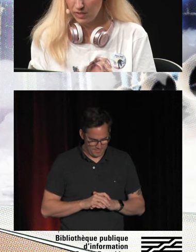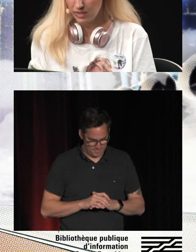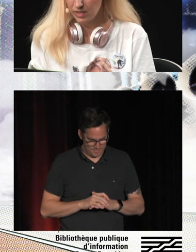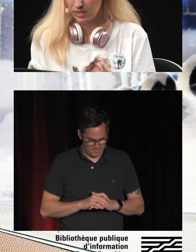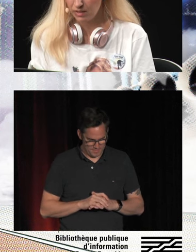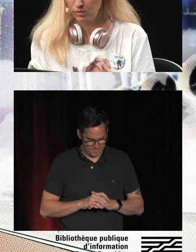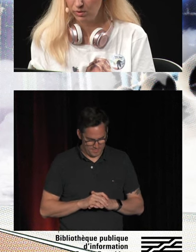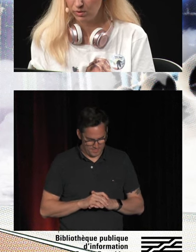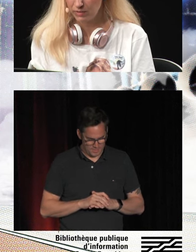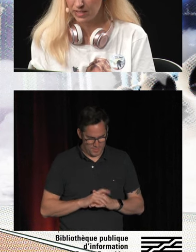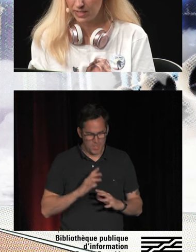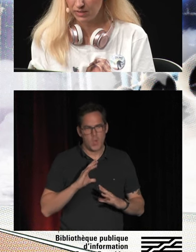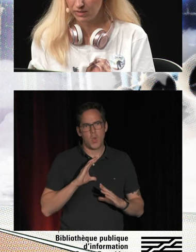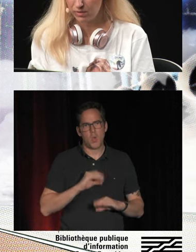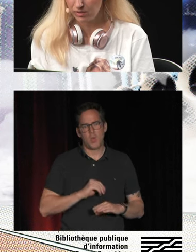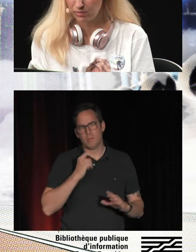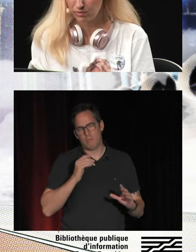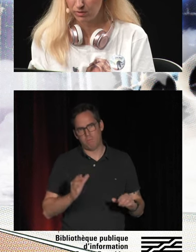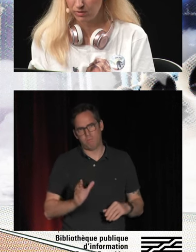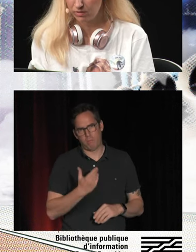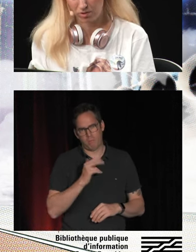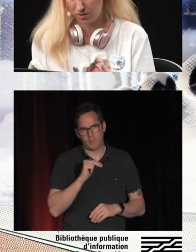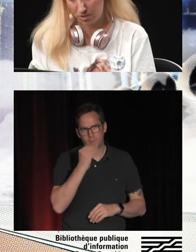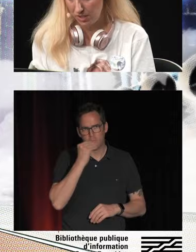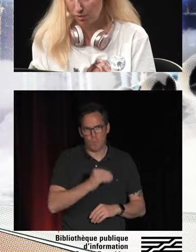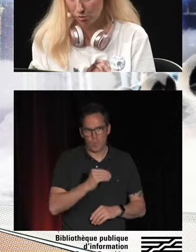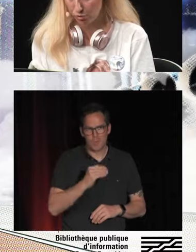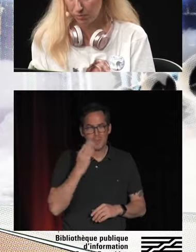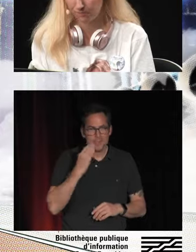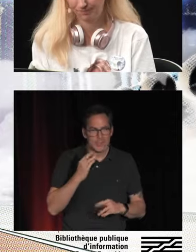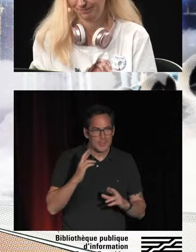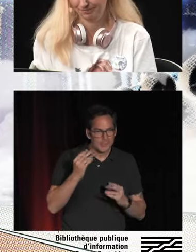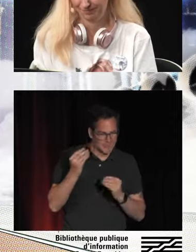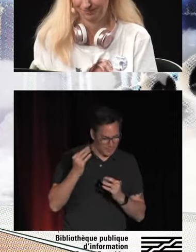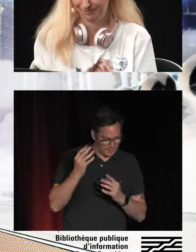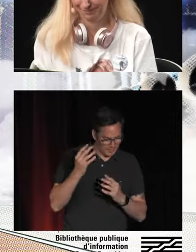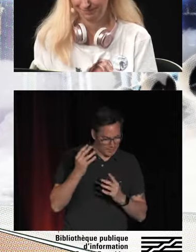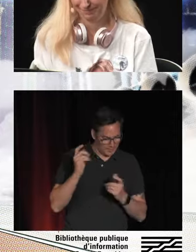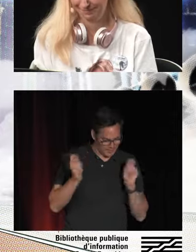Ça aussi. Et allez. Ouh, on va clear le niveau si le jeu me...